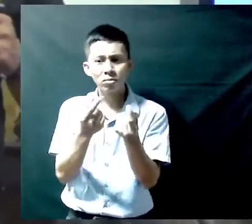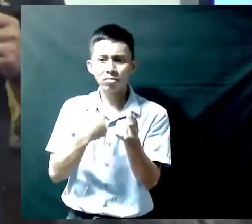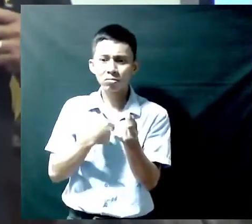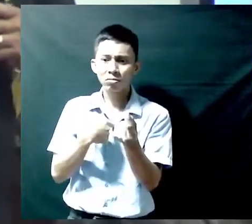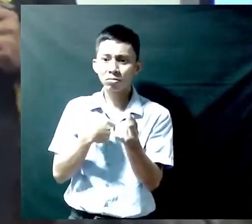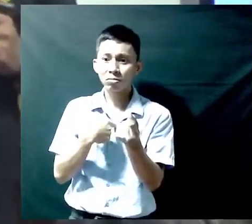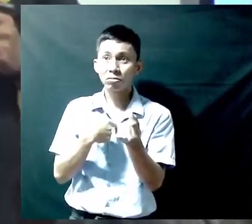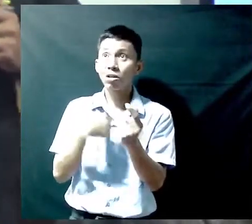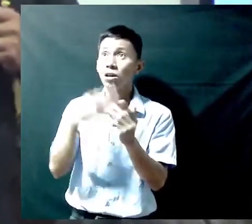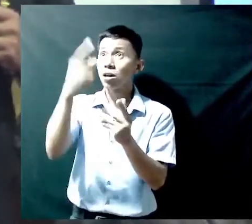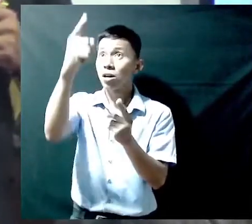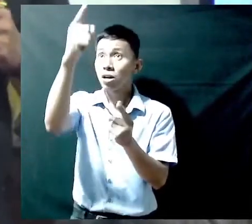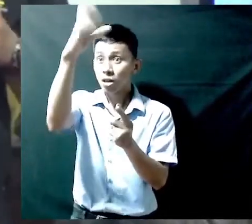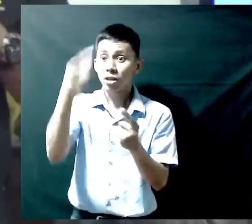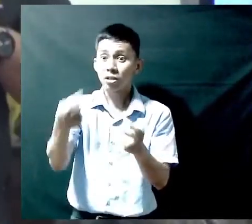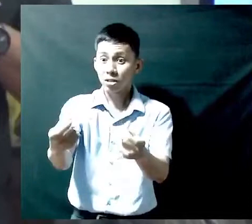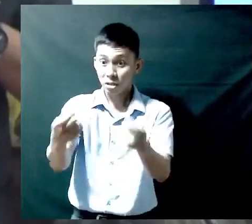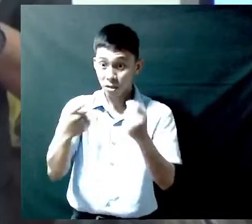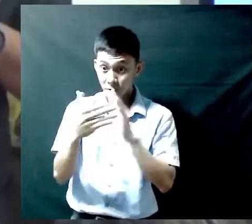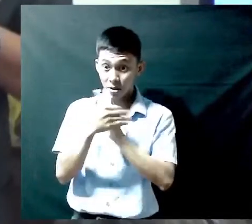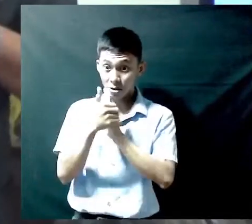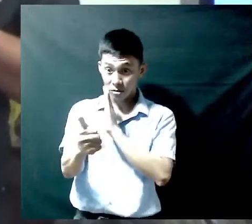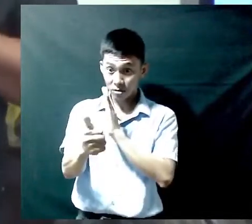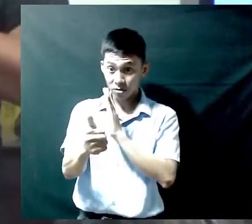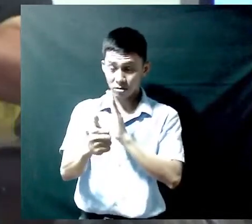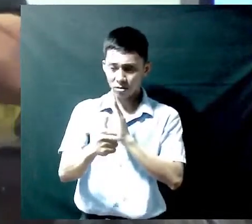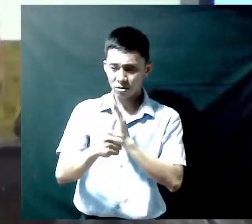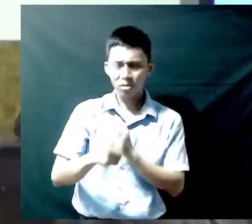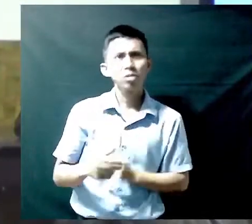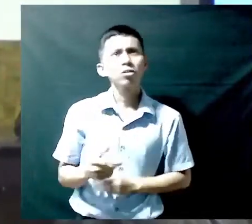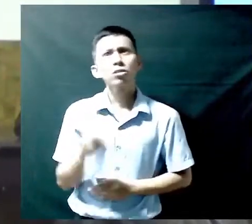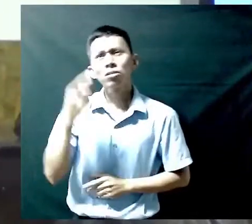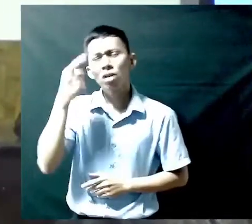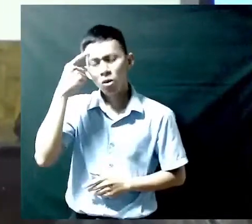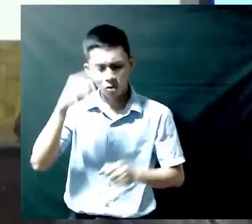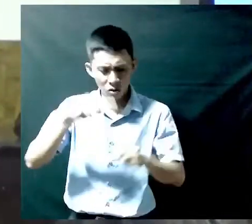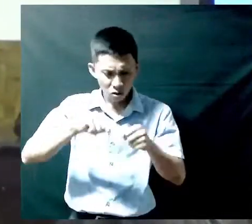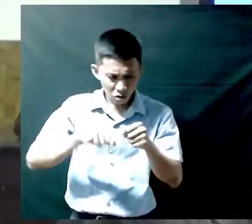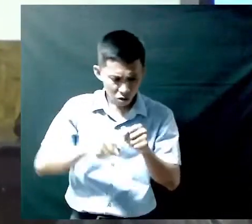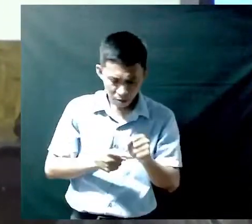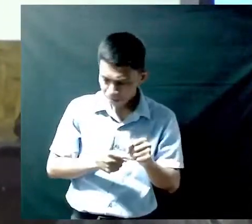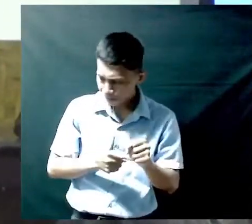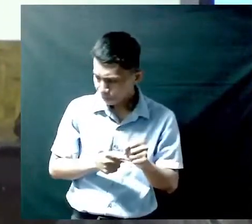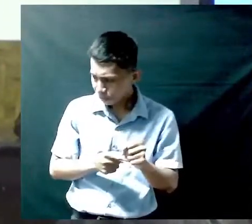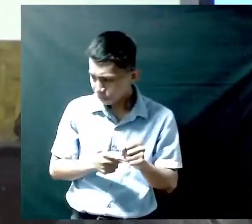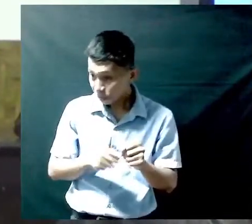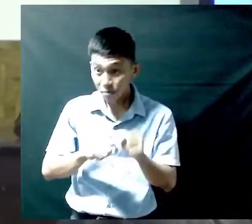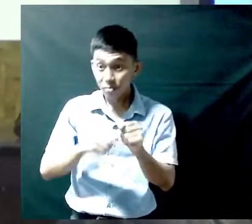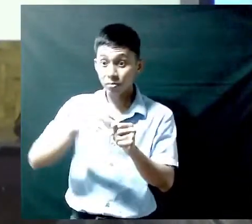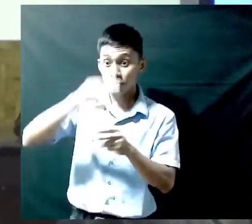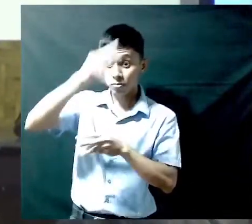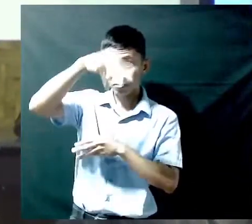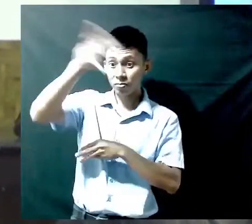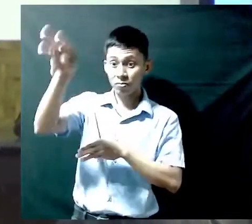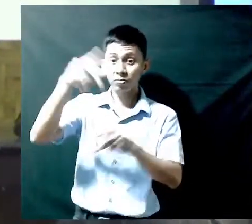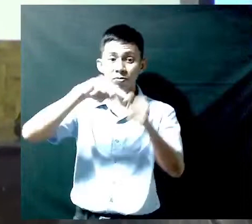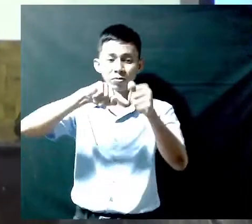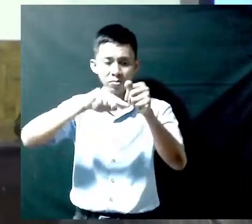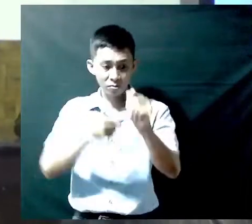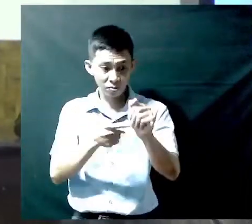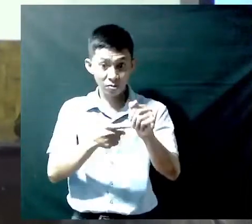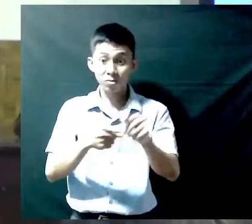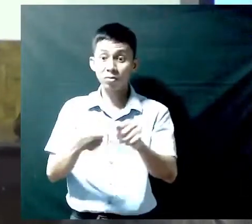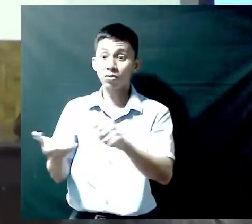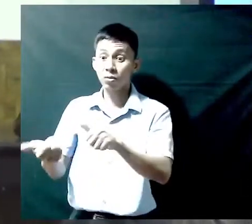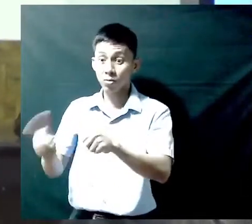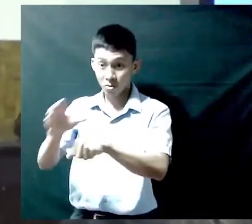talent na ibinigay ni Lord sa akin, yung skill? And nung time na yon, I was starting dun po sa Quezon City ng